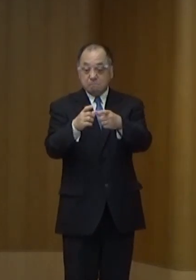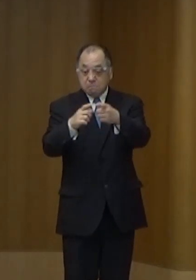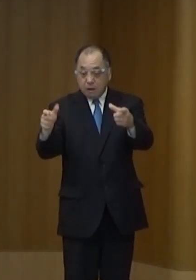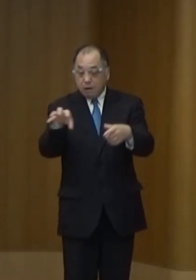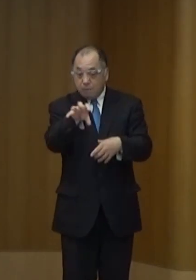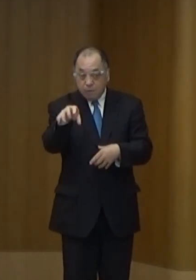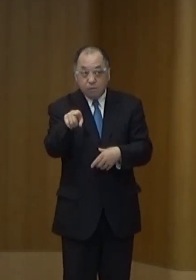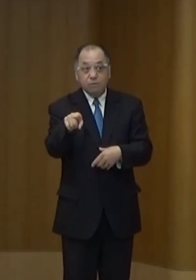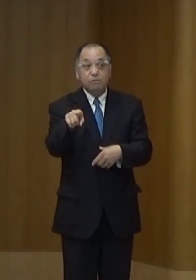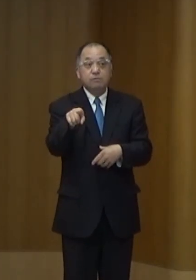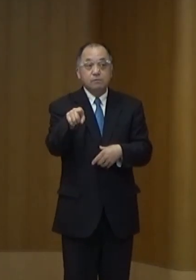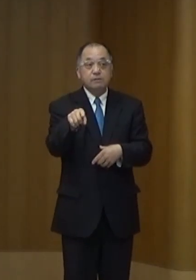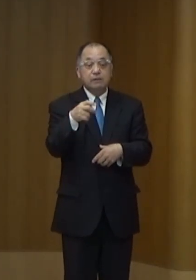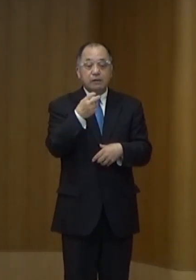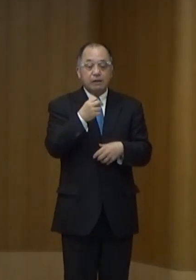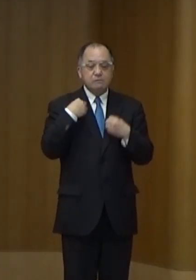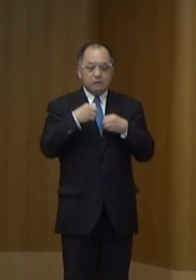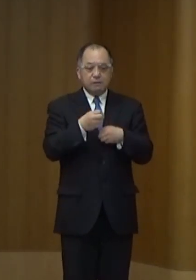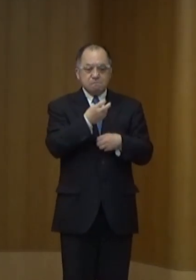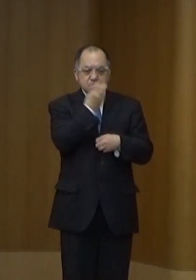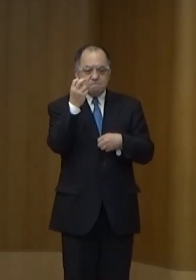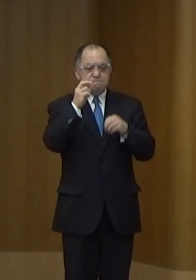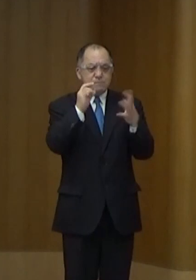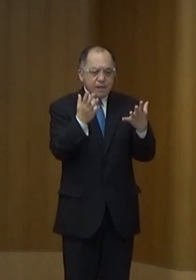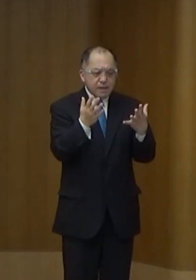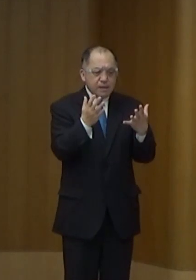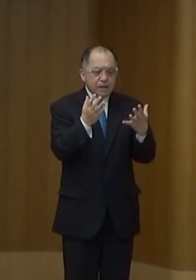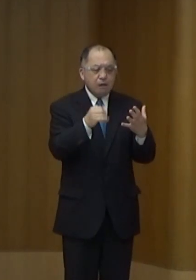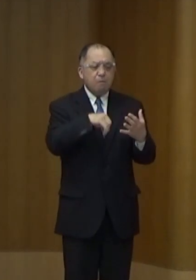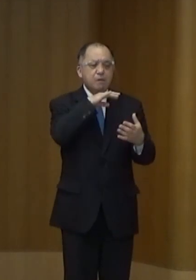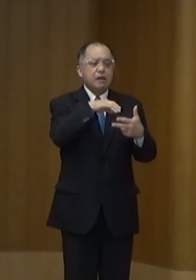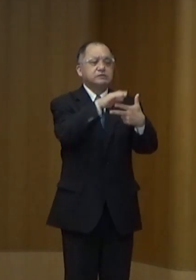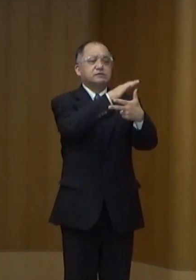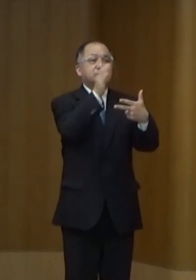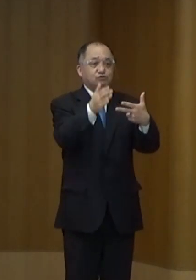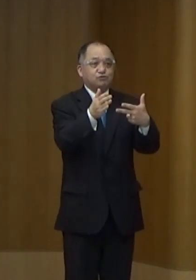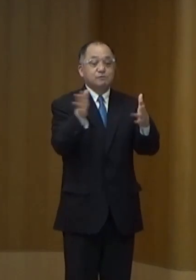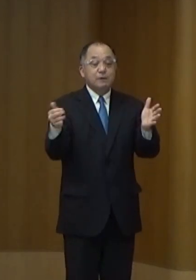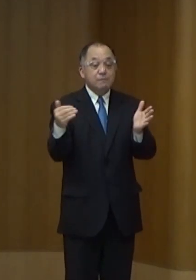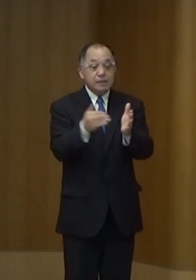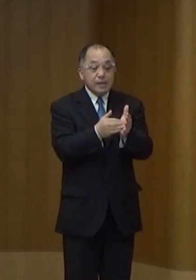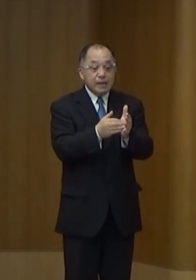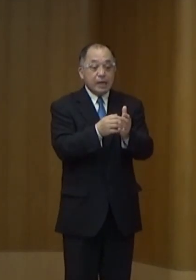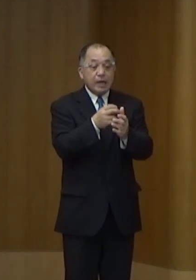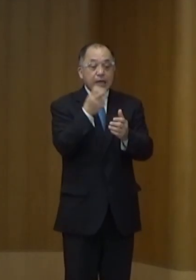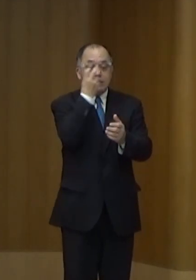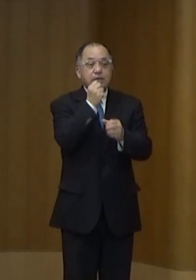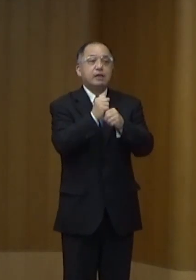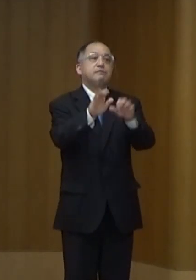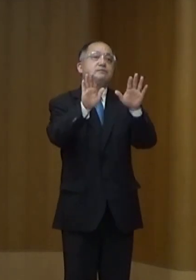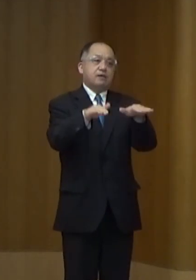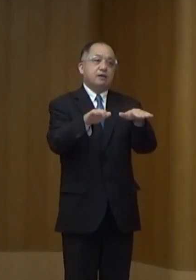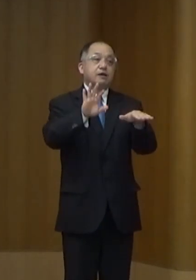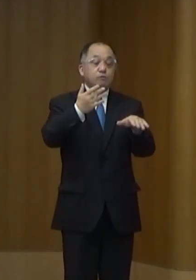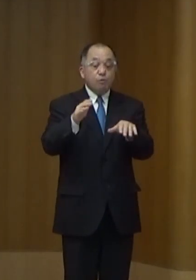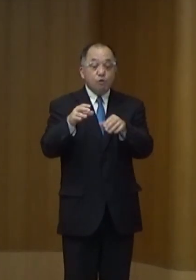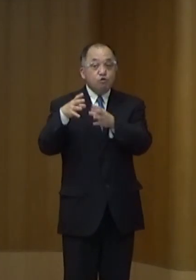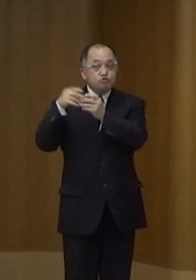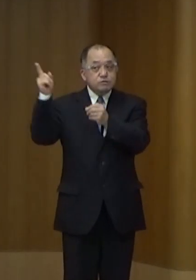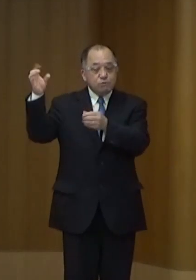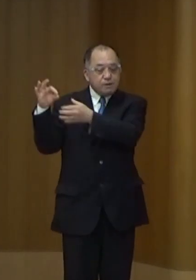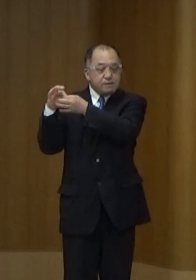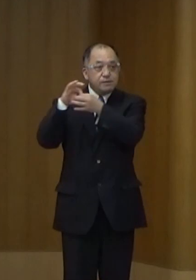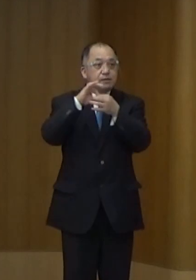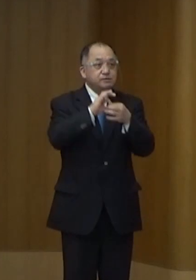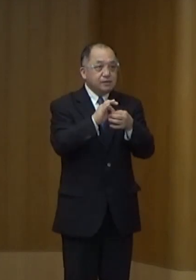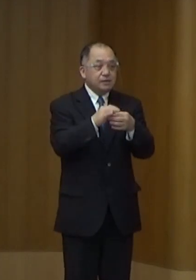ところで感染確認がないそういった高齢者施設などでも検査を実施してきましたけれども、国と連携をして札幌市内の事